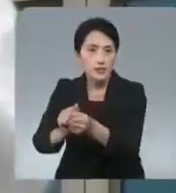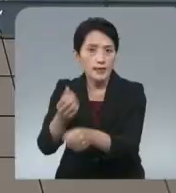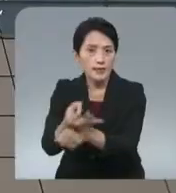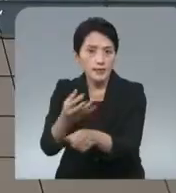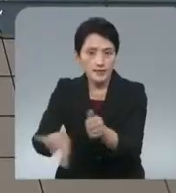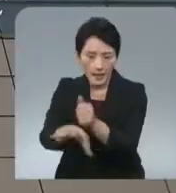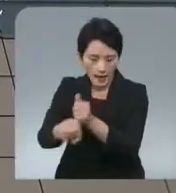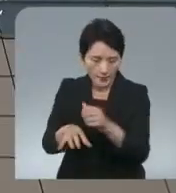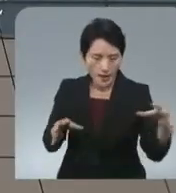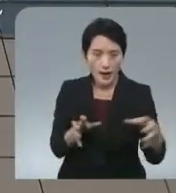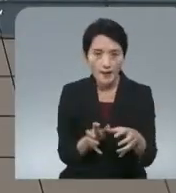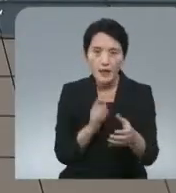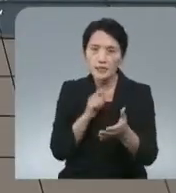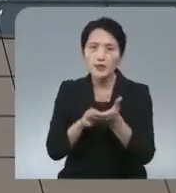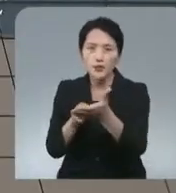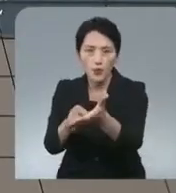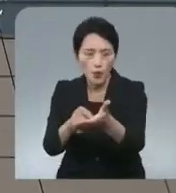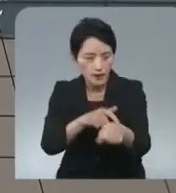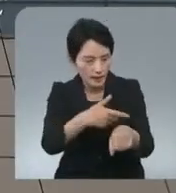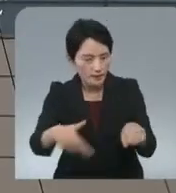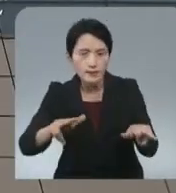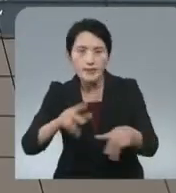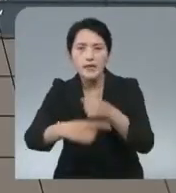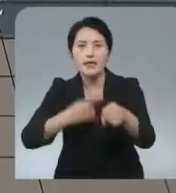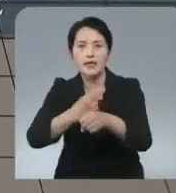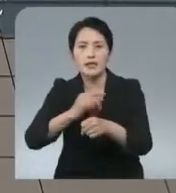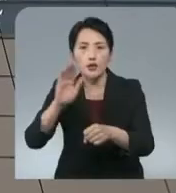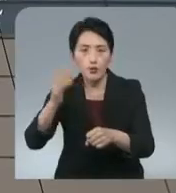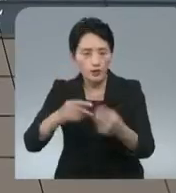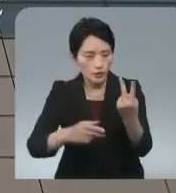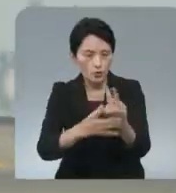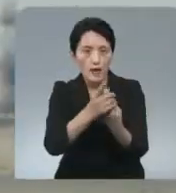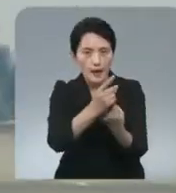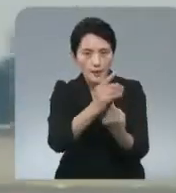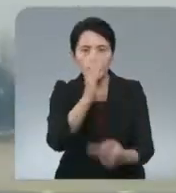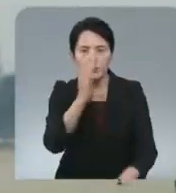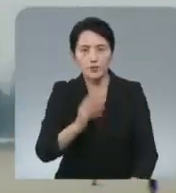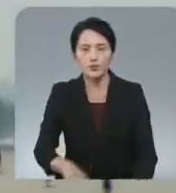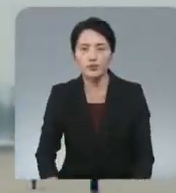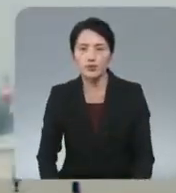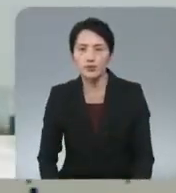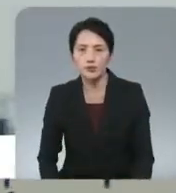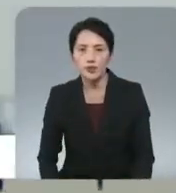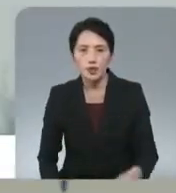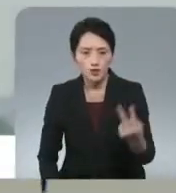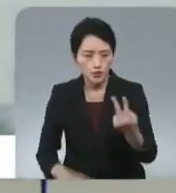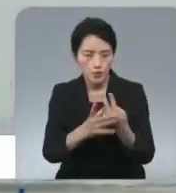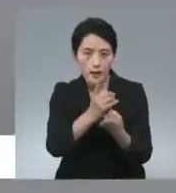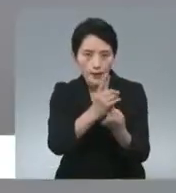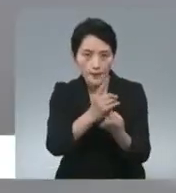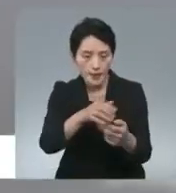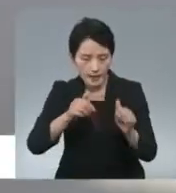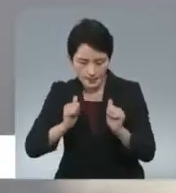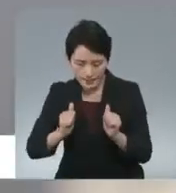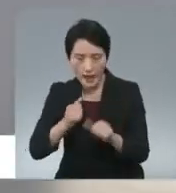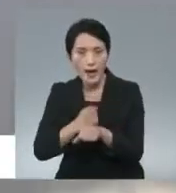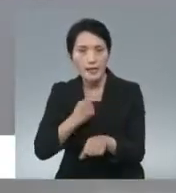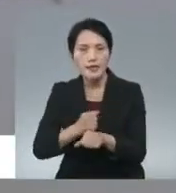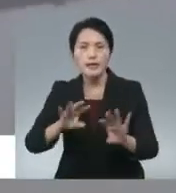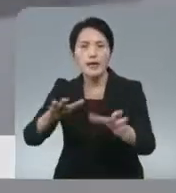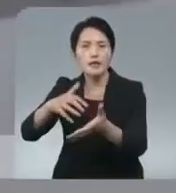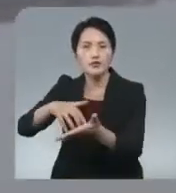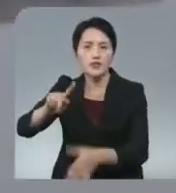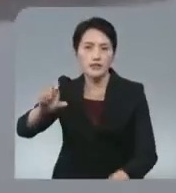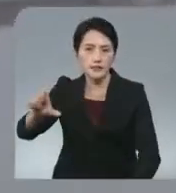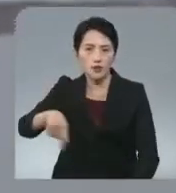た公取委の審査が終わったことでアメリカやeu ヨーロッパりんご